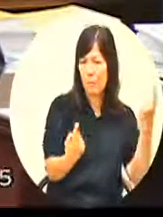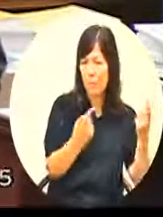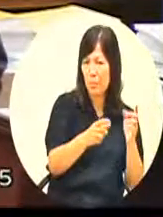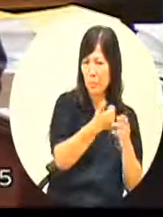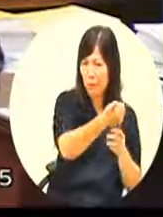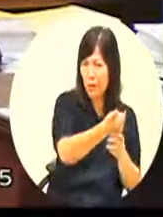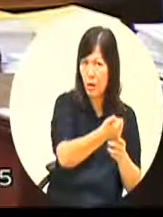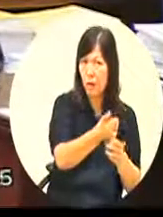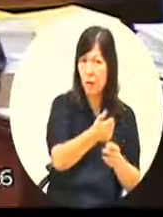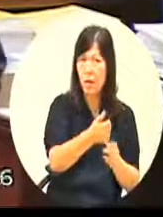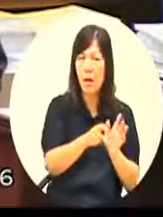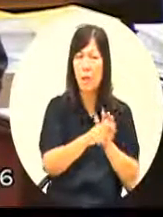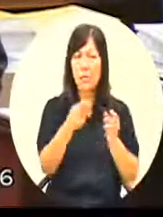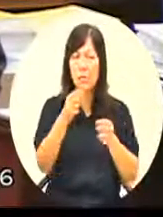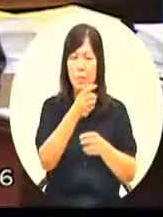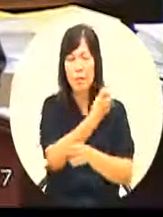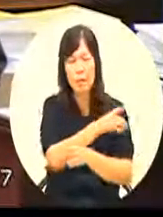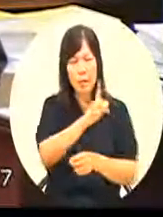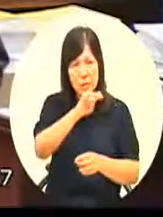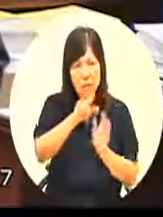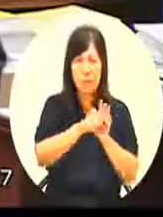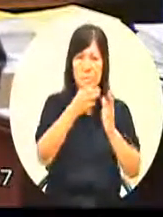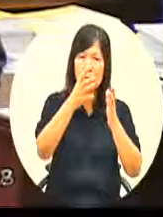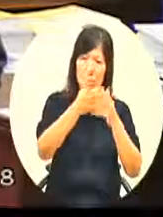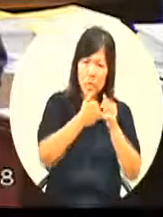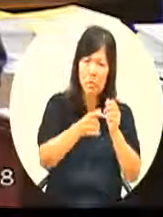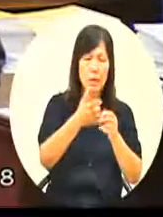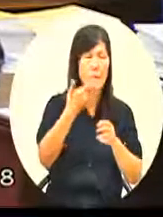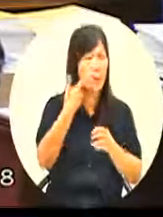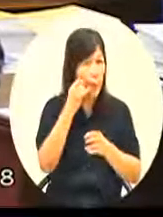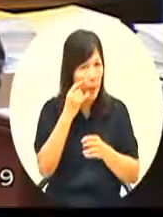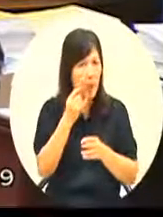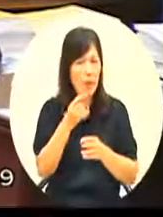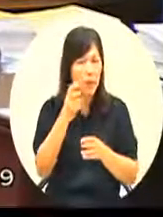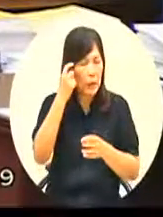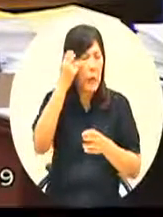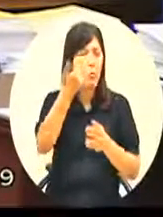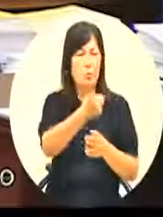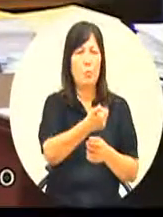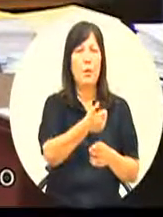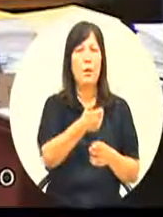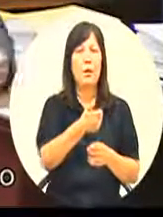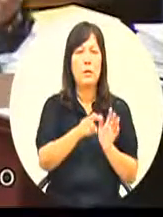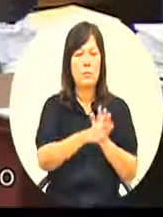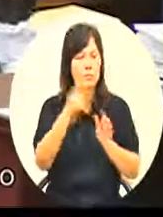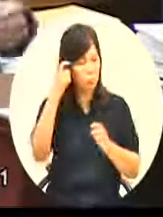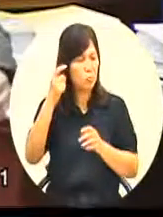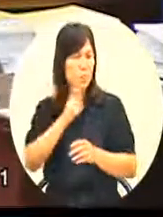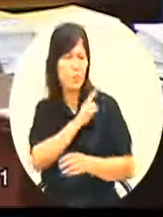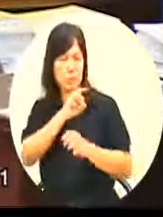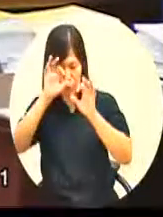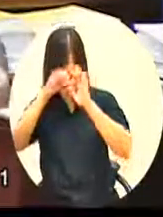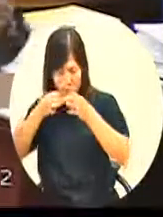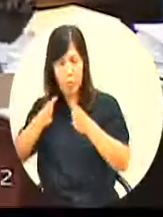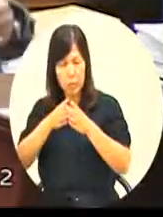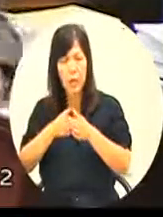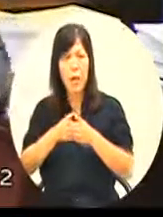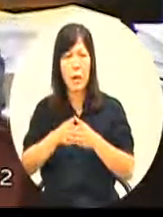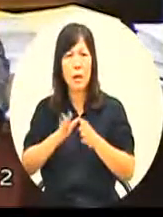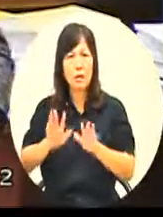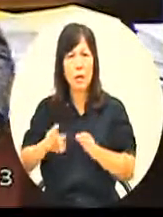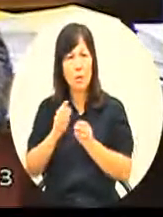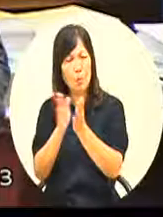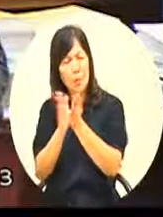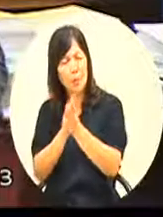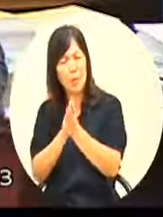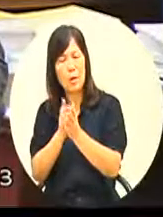雄的，不管是老师、学生还是家长，会更好？我觉得这是一个可以反思的。就像底加杯俄勒加新